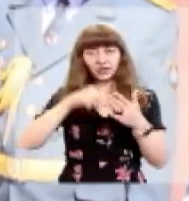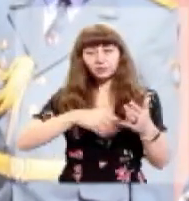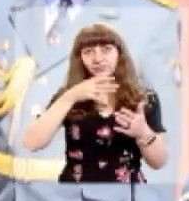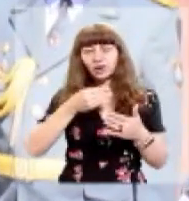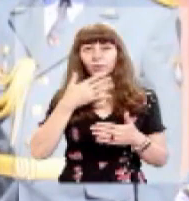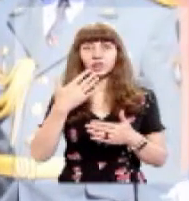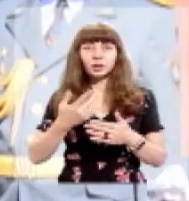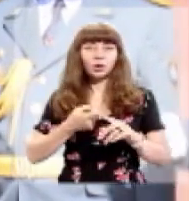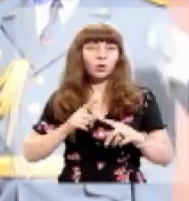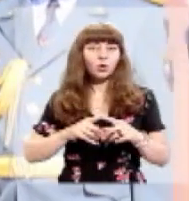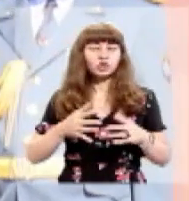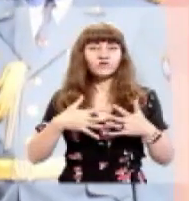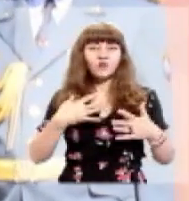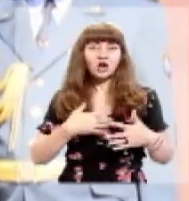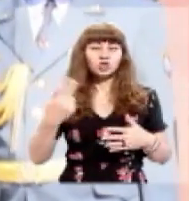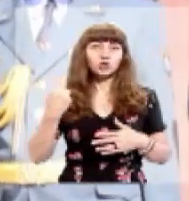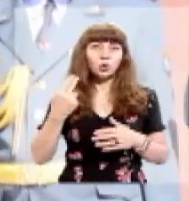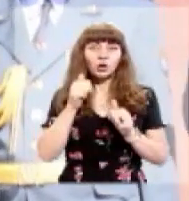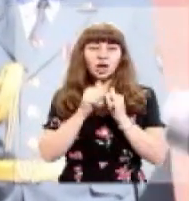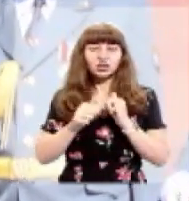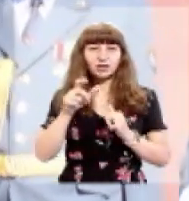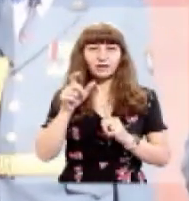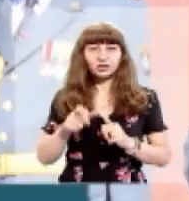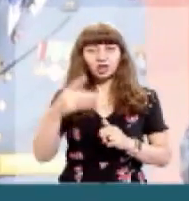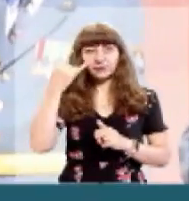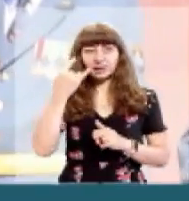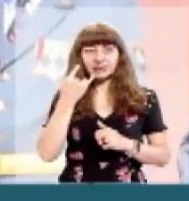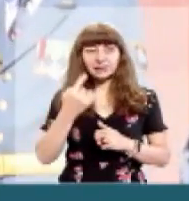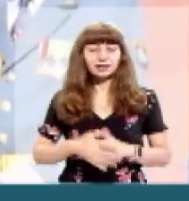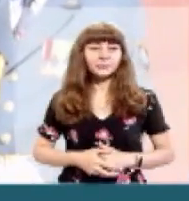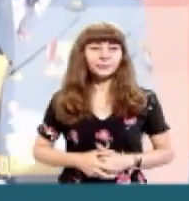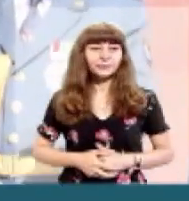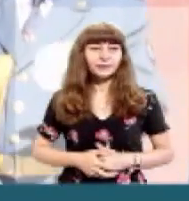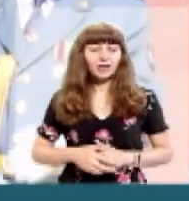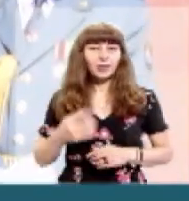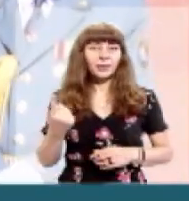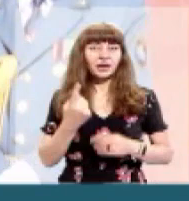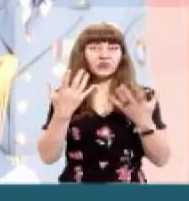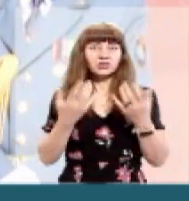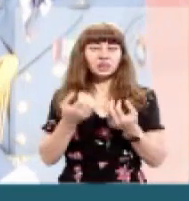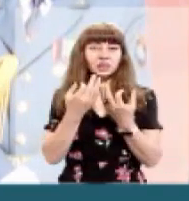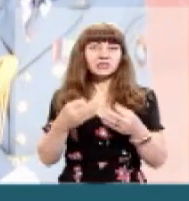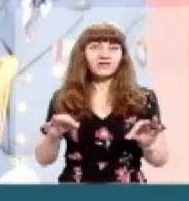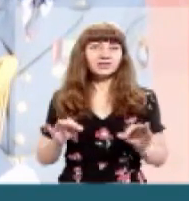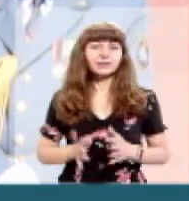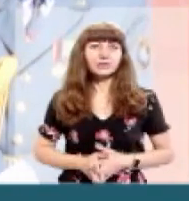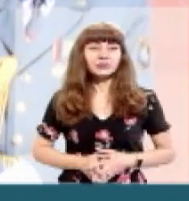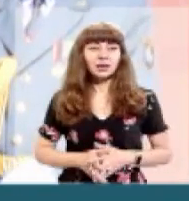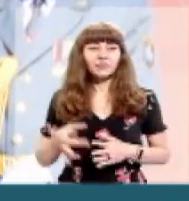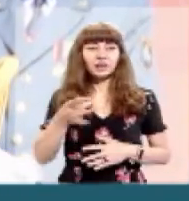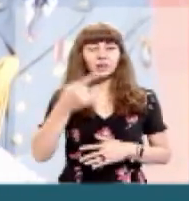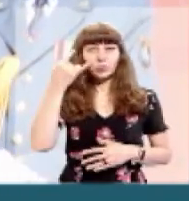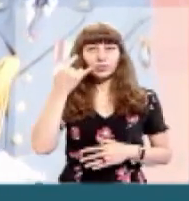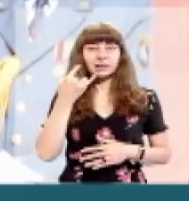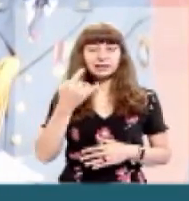народу считается священным долгом для каждого гражданина нашей страны. С первых дней независимости